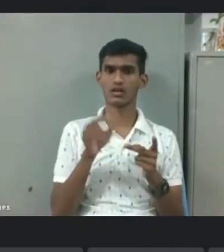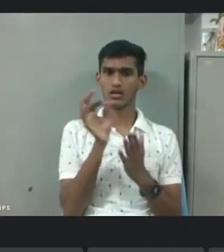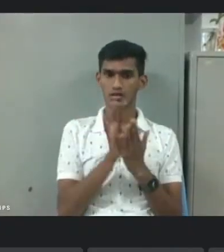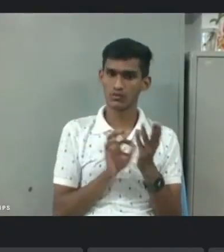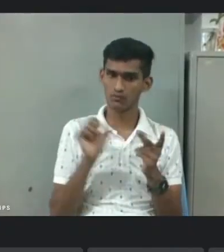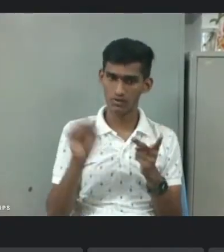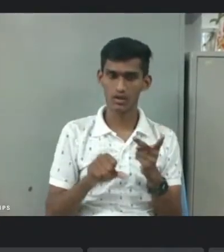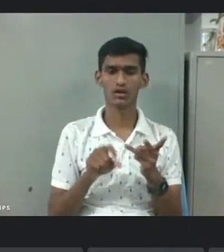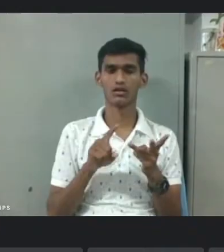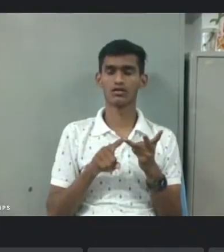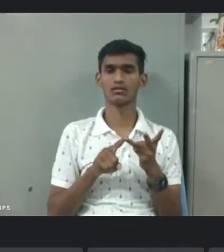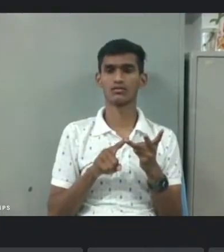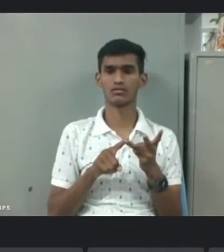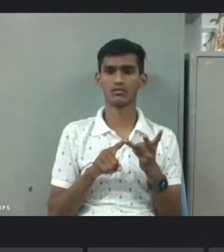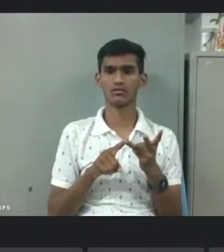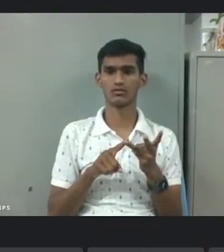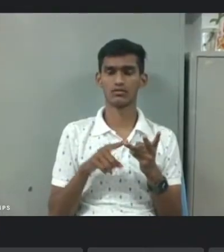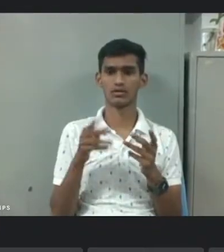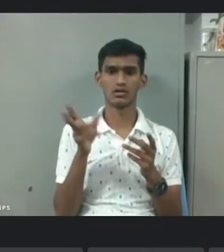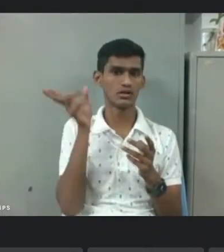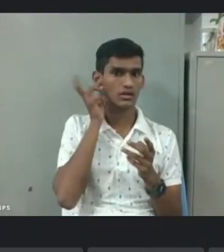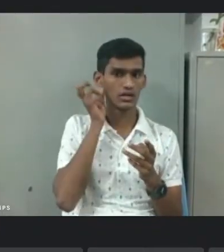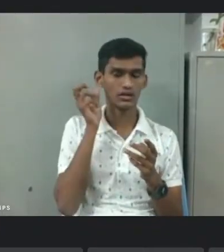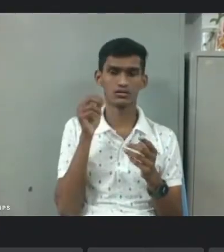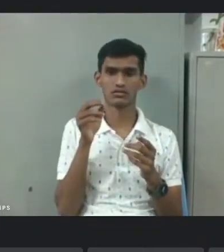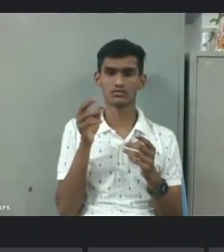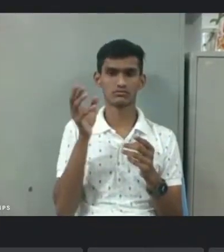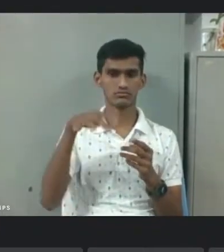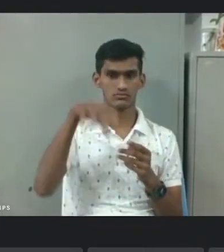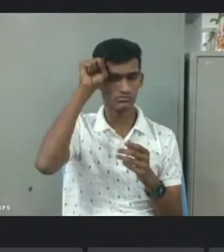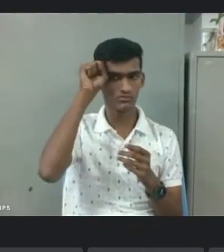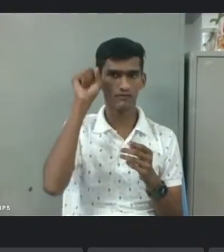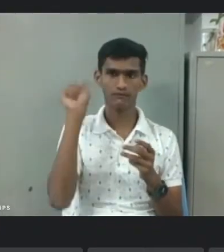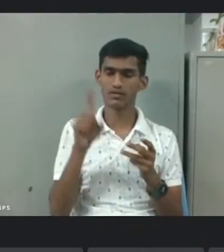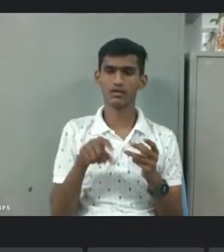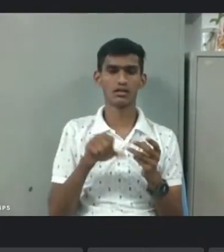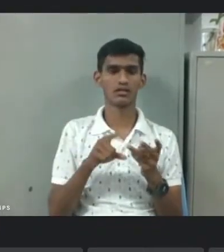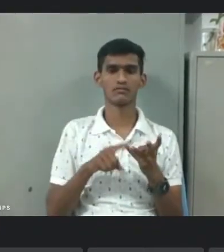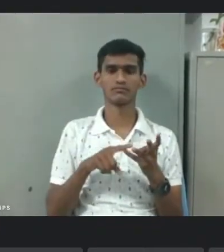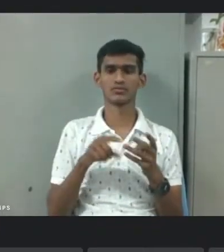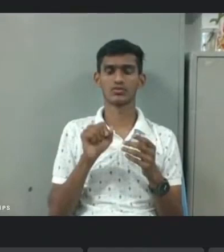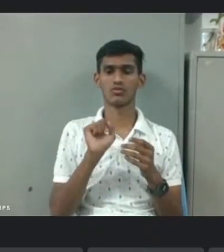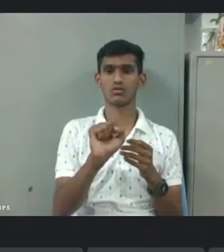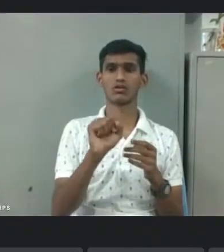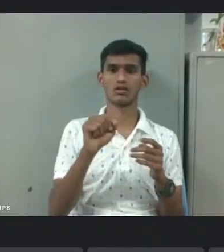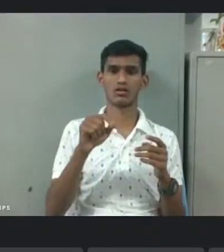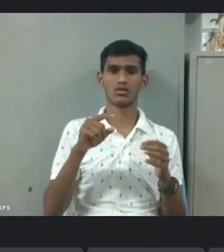നഷ്ടപ്പെടുന്നു. ഇതൊക്കെ വരുമ്പോൾ കാര്യങ്ങൾ പറഞ്ഞത് മനസ്സിലാക്കാനുള്ള ശേഷി നഷ്ടപ്പെടുന്നു. അപ്പോൾ തീർച്ചയായിട്ടും ആ വ്യക്തിയുടെ ക്വാളിറ്റി ഓഫ്